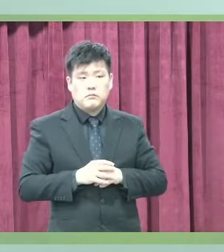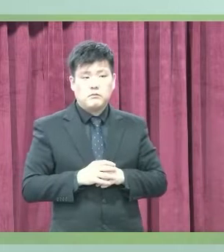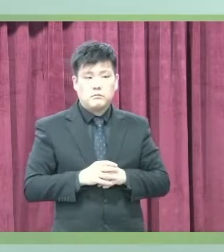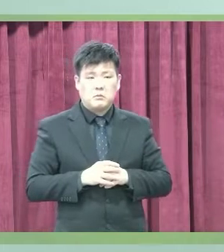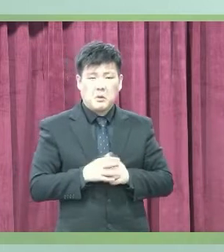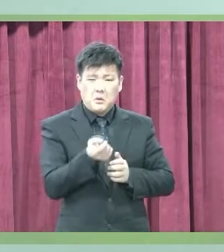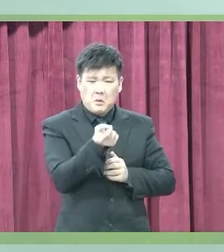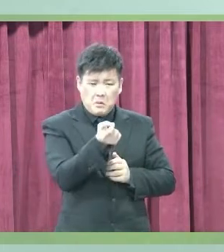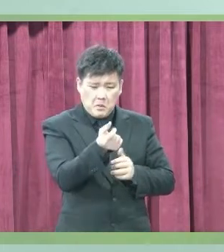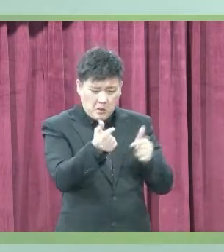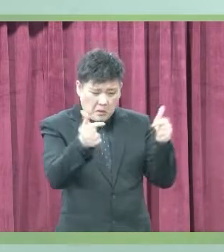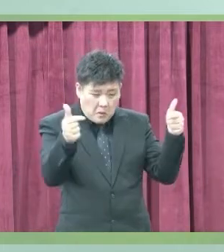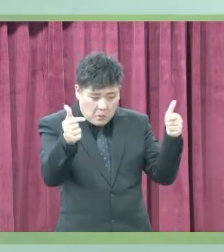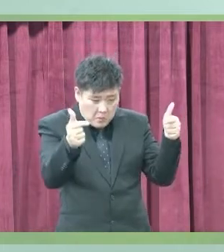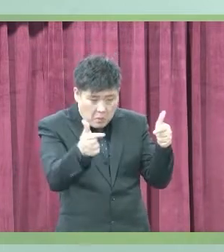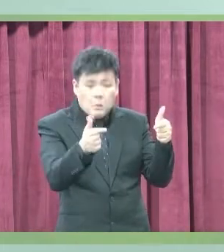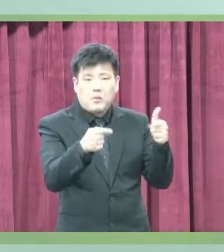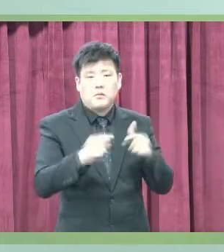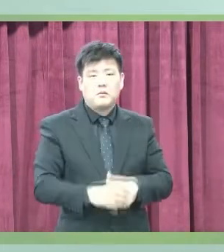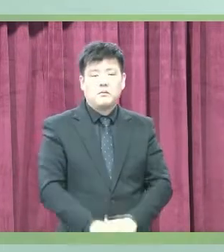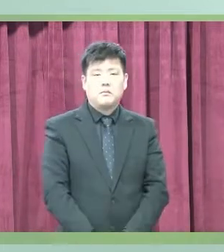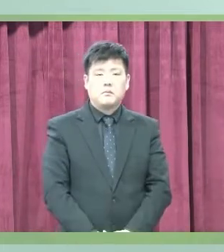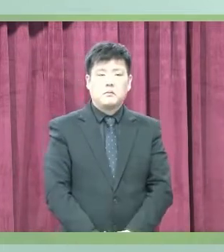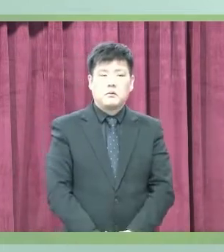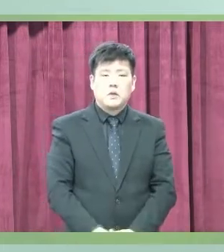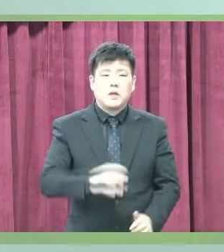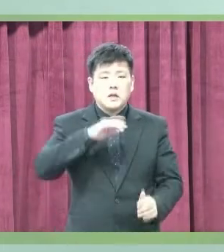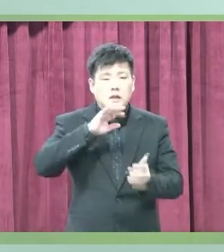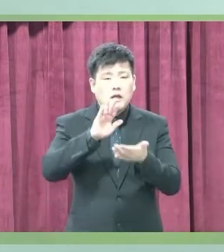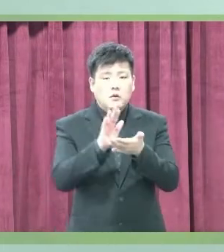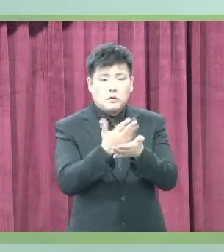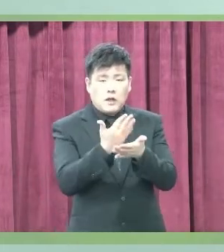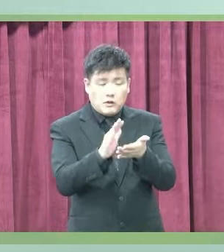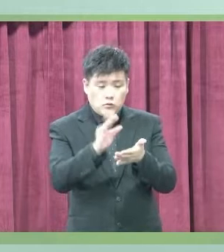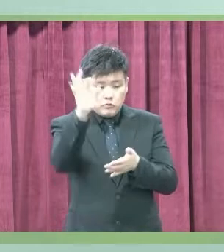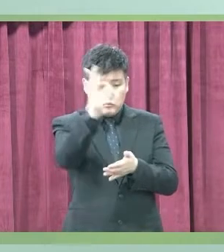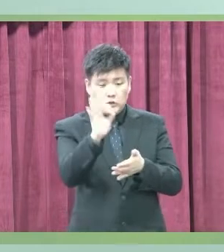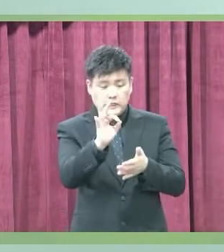아주 미세하게 감소했음을 보이고 있습니다. 연령 표준화 수검률을